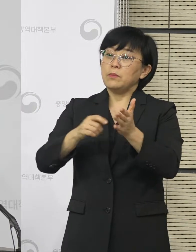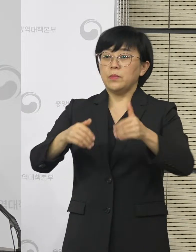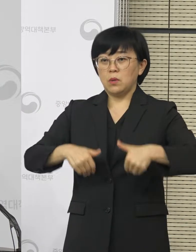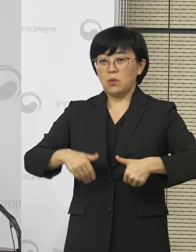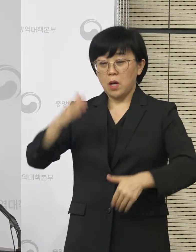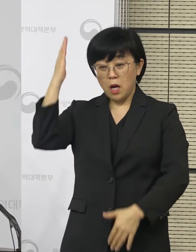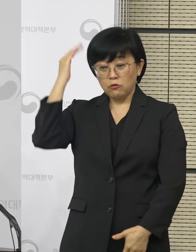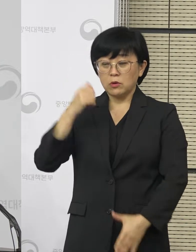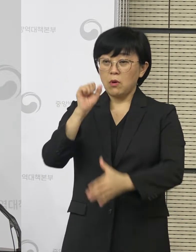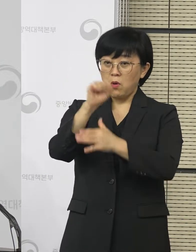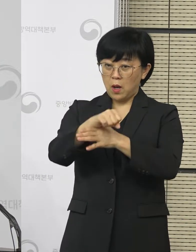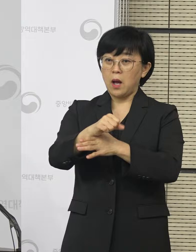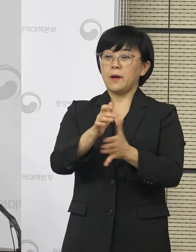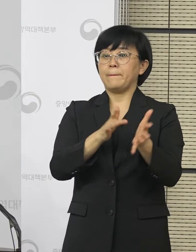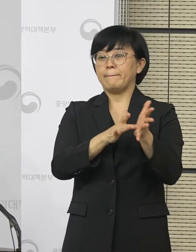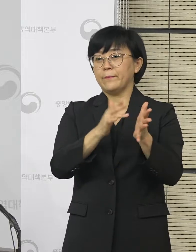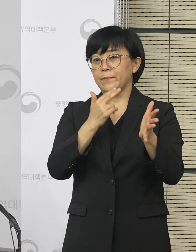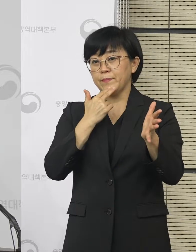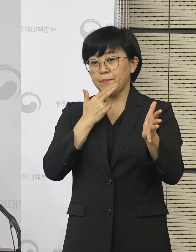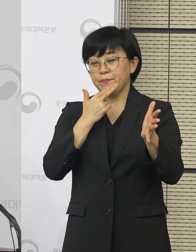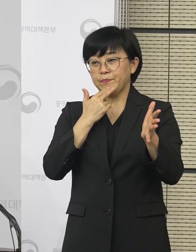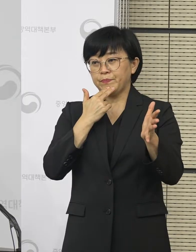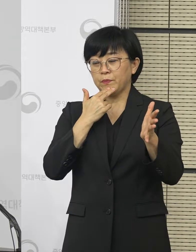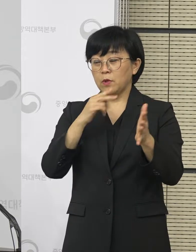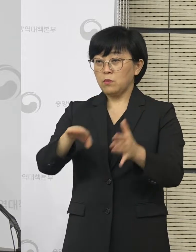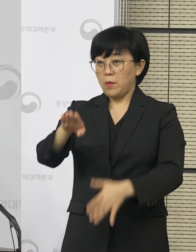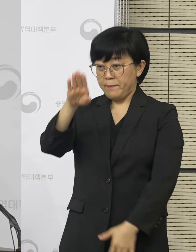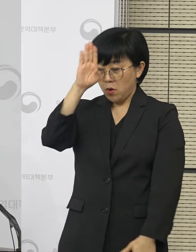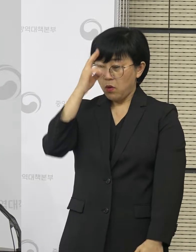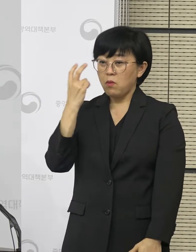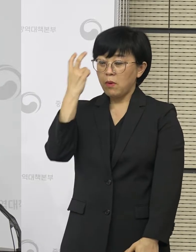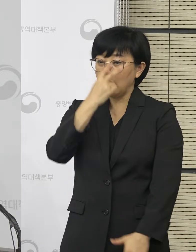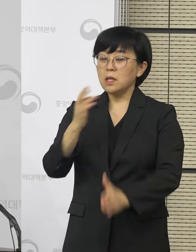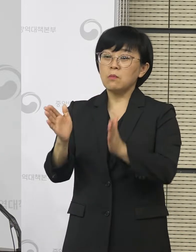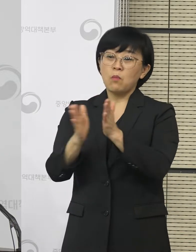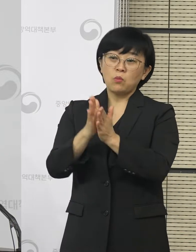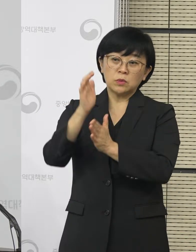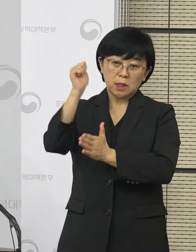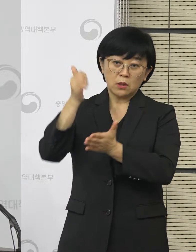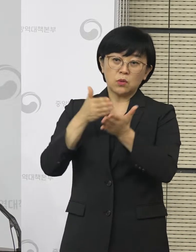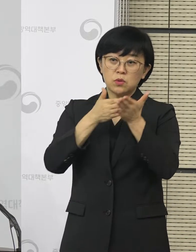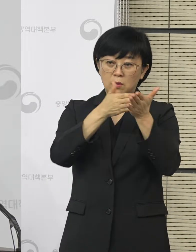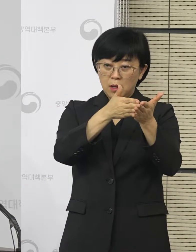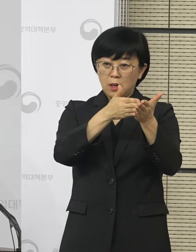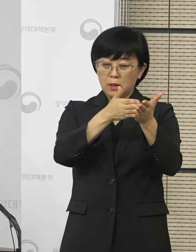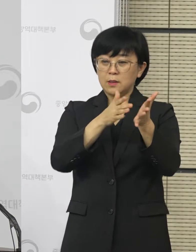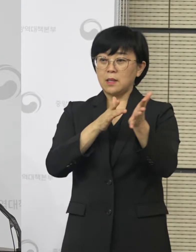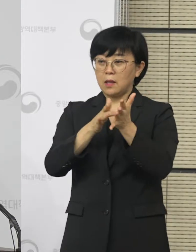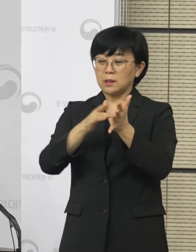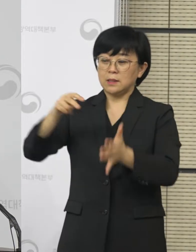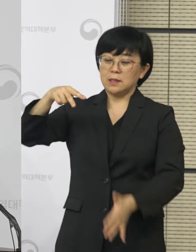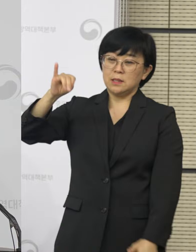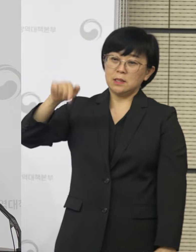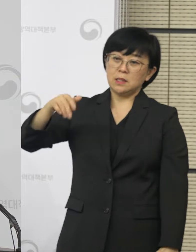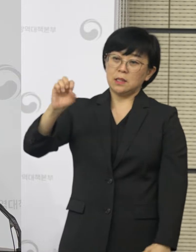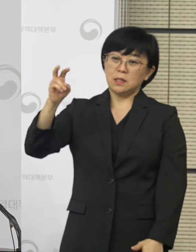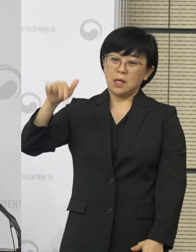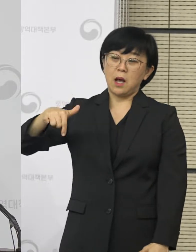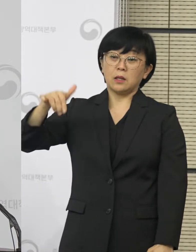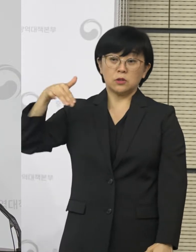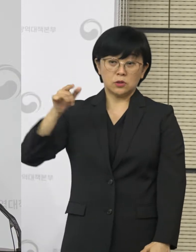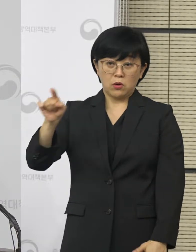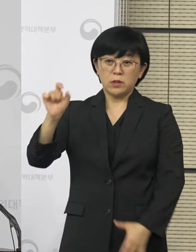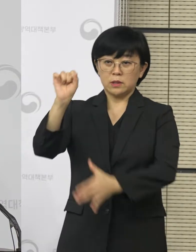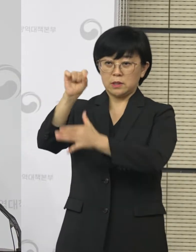시약이 필요하나 국내에는 허가 제품이 없는 경우에는 질병관리본부장이 요청한 진단 시약을